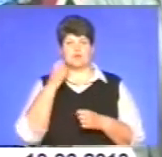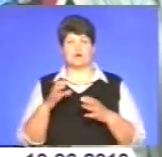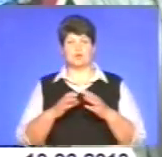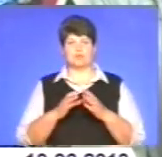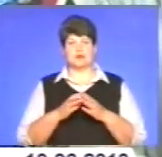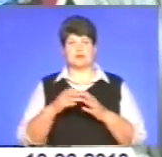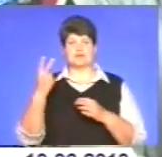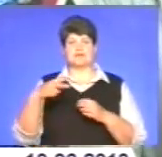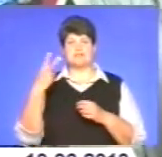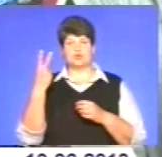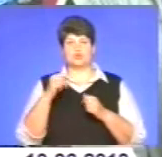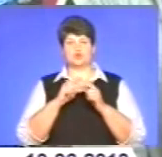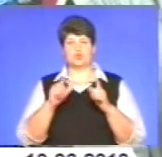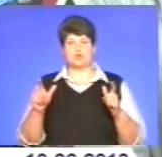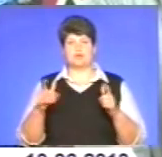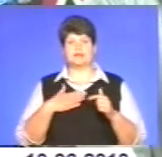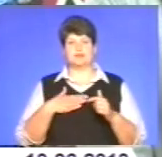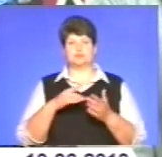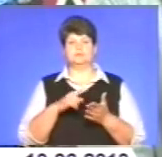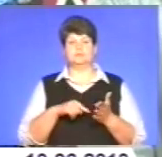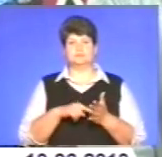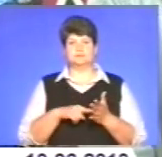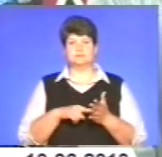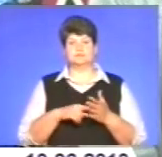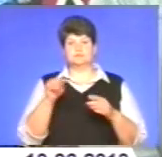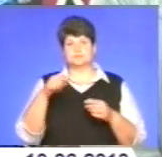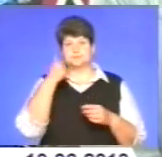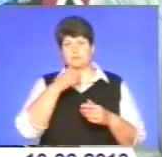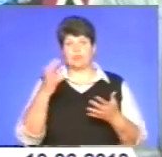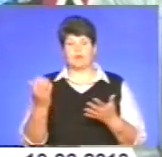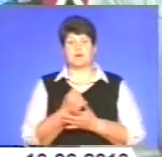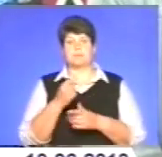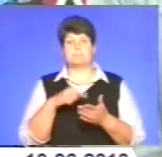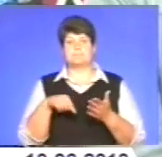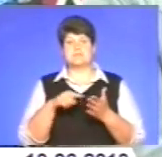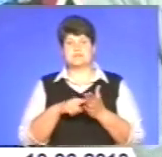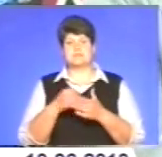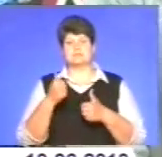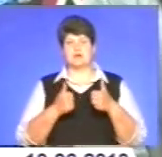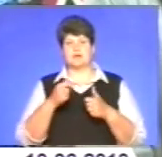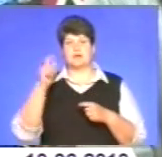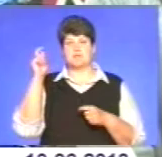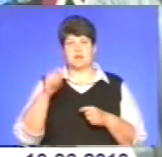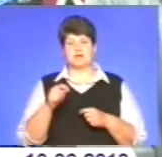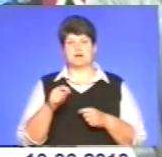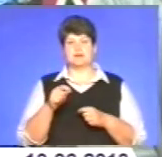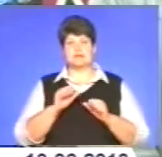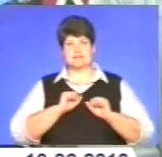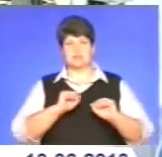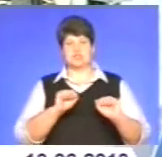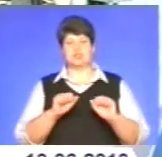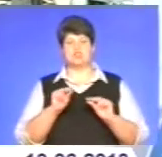наша 22-га школа з нашого міста. А цьогоріч ми виграли міські змагання обидві вікові категорії і приїхали сюди захищати честь